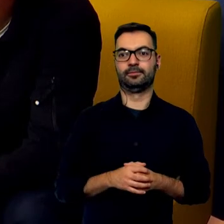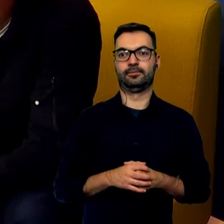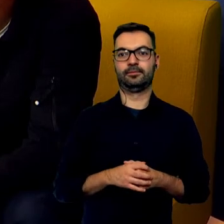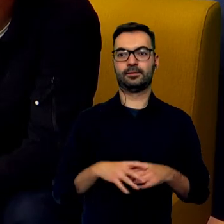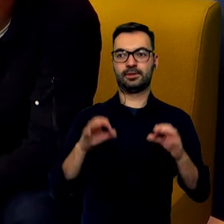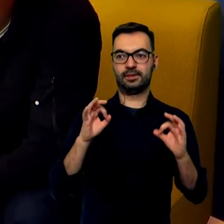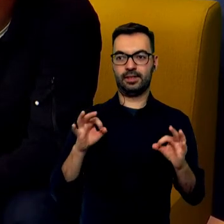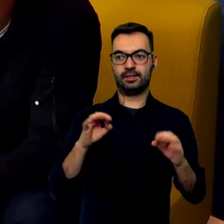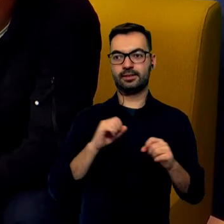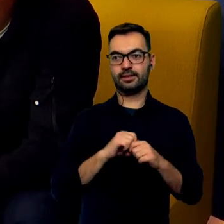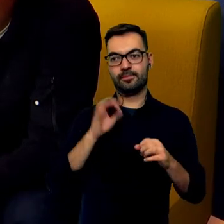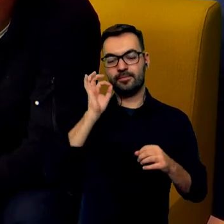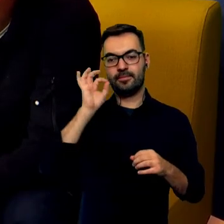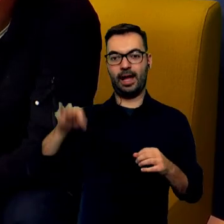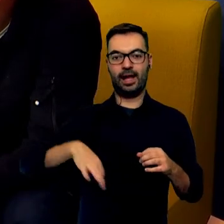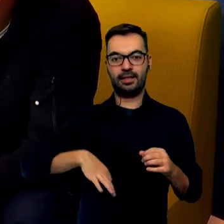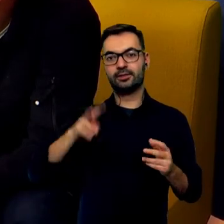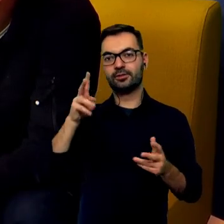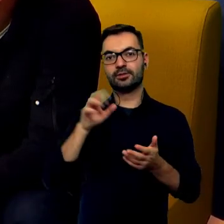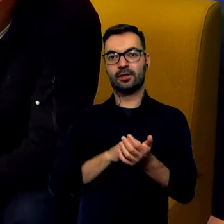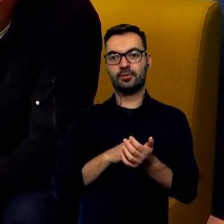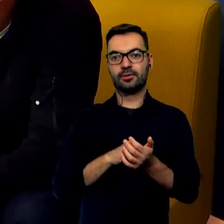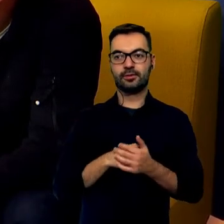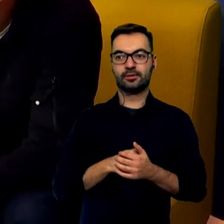To, że teraz jest pani, która się zajmuje